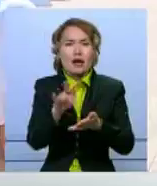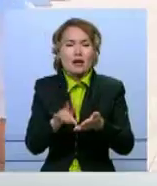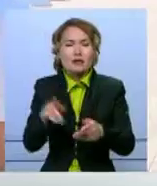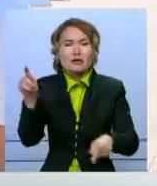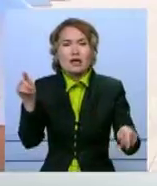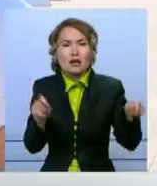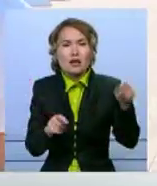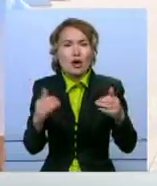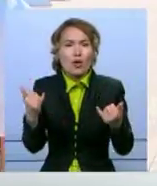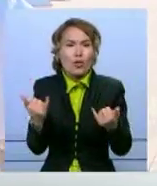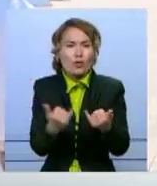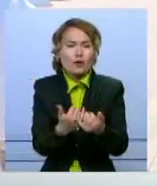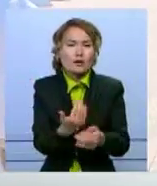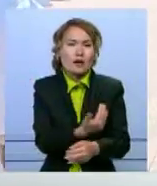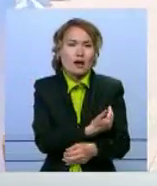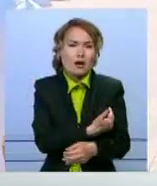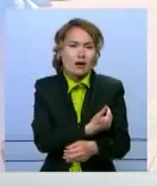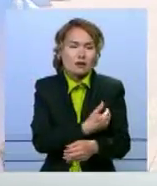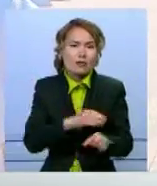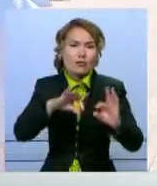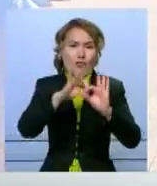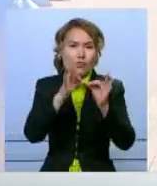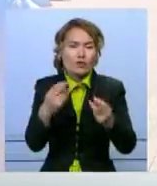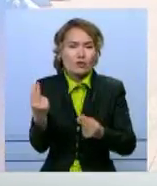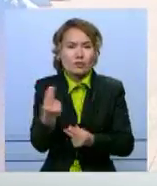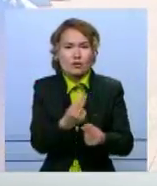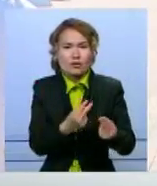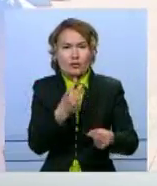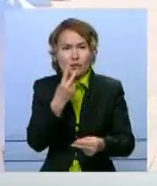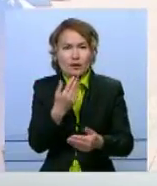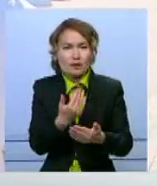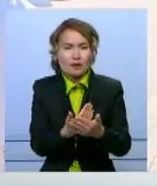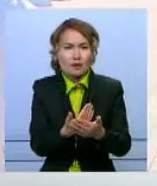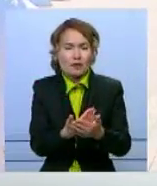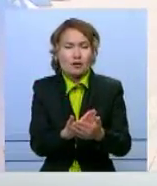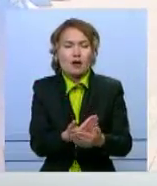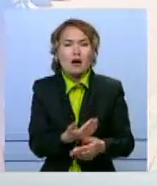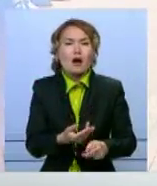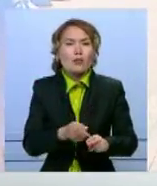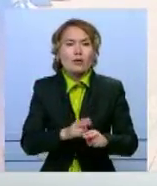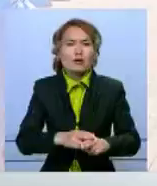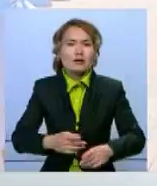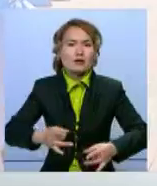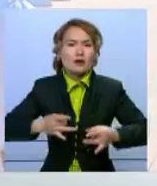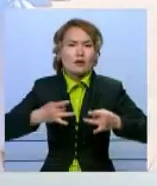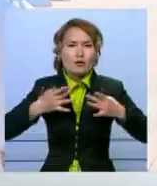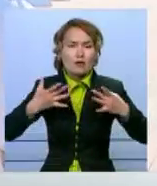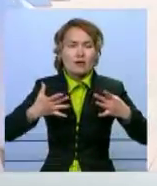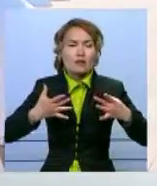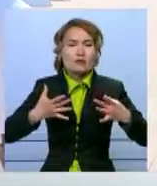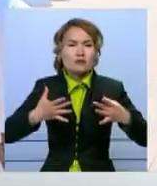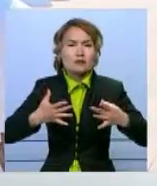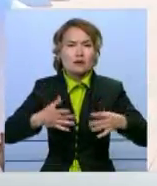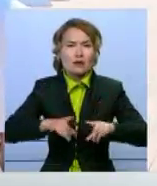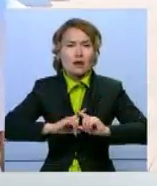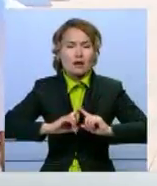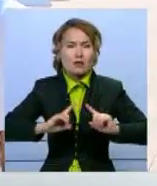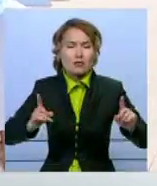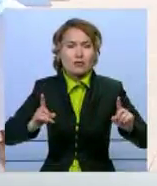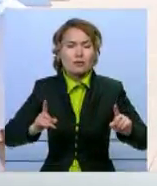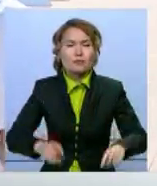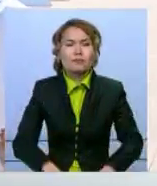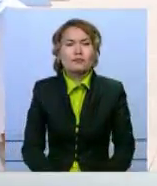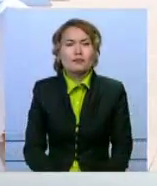өнермен тікелей танысып, оларды көруге болады. Бұл дәстүрлі фестиваль биылғы шараның ерекшелігі қандай? Биылғы